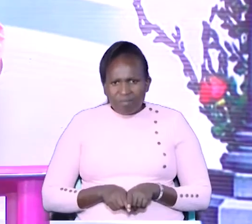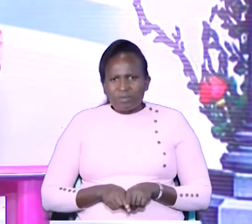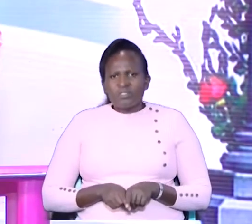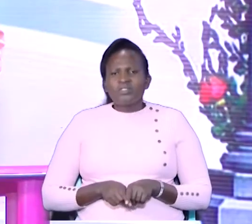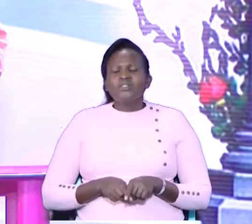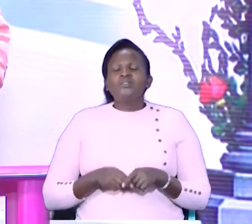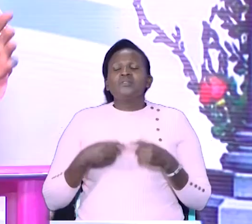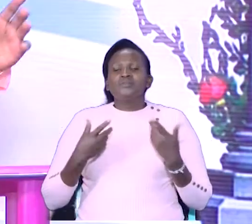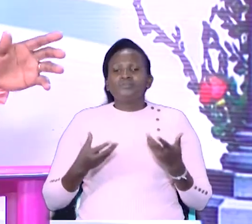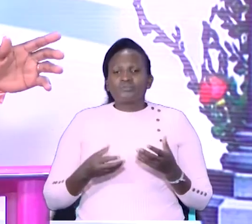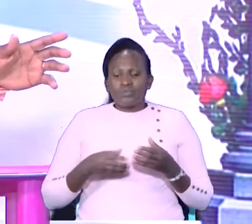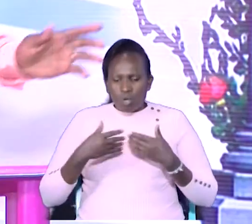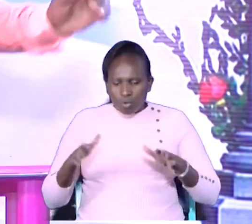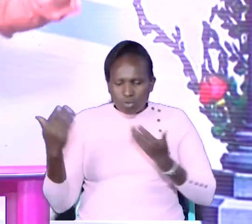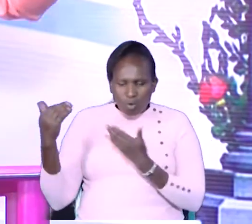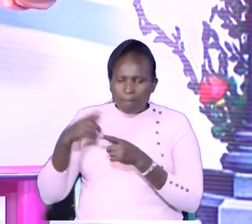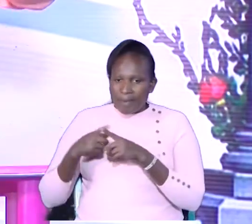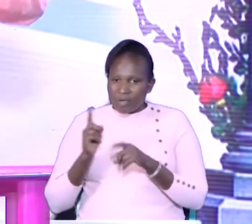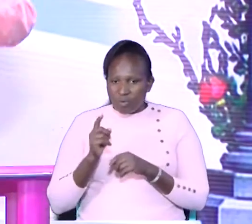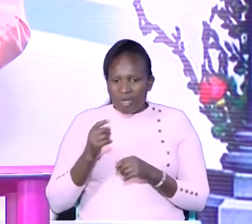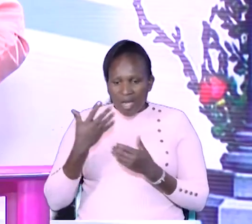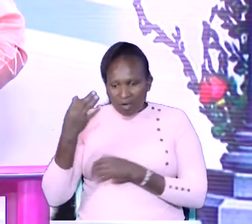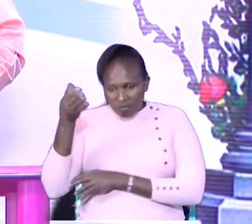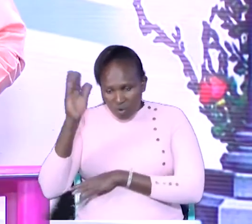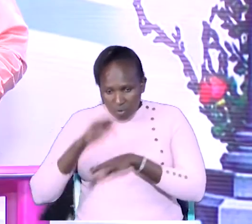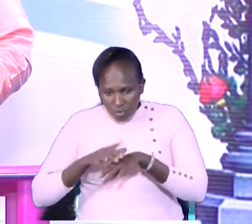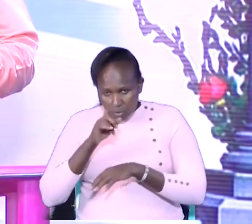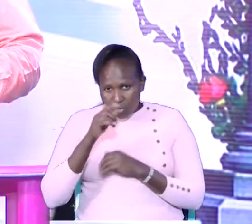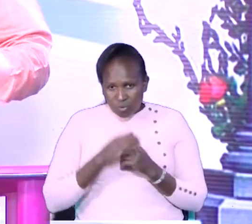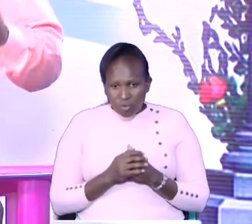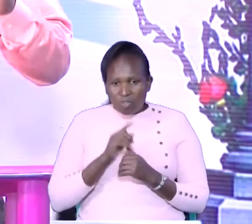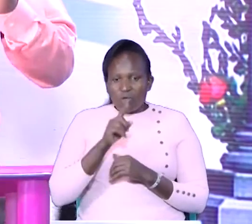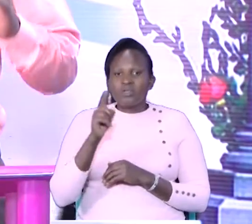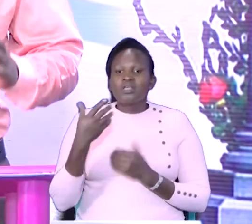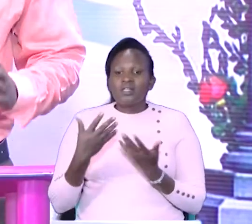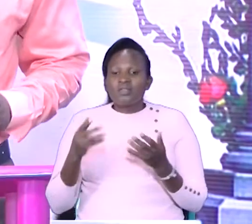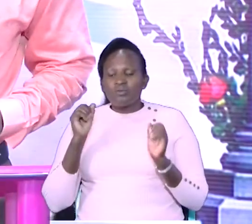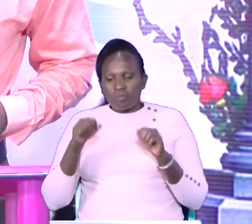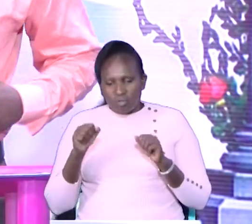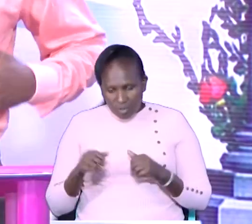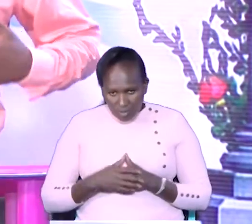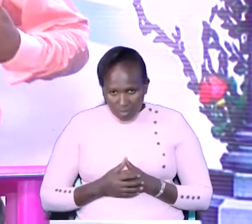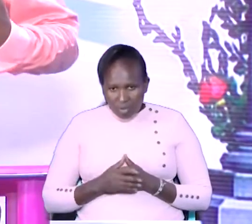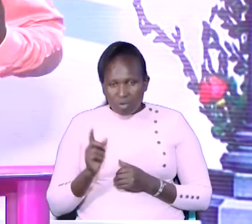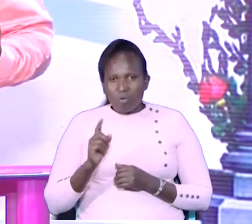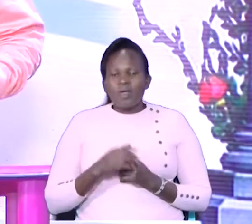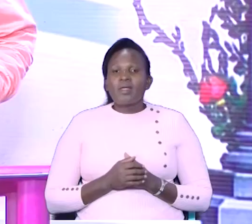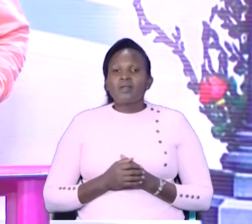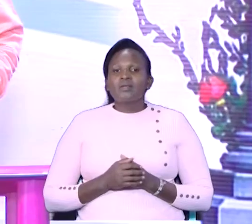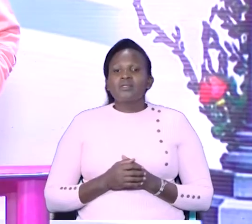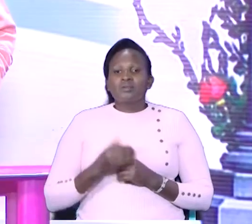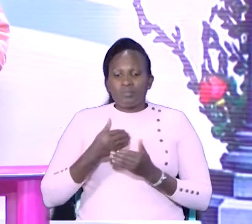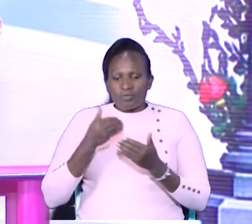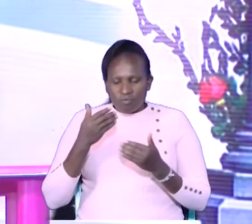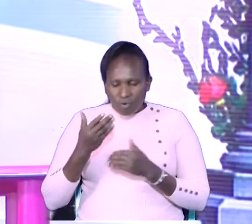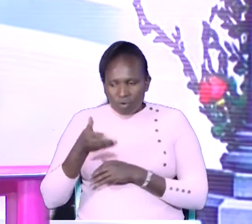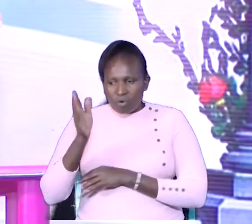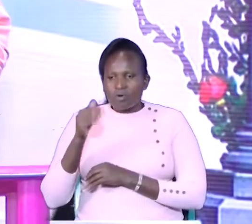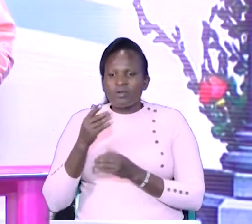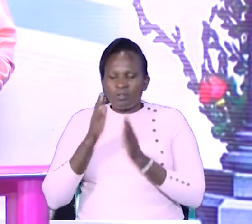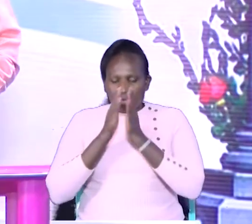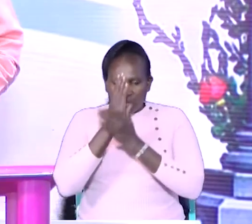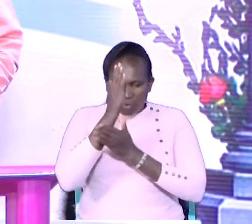is impossible. Lakini when the hand of God is upon you, those things will be possible. When you bring them before the Lord, even through